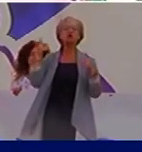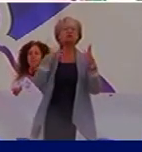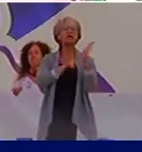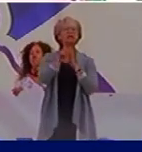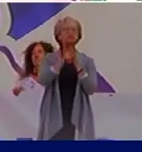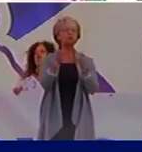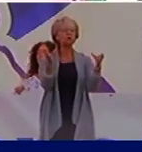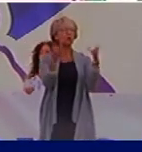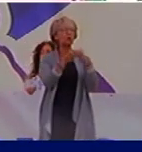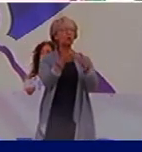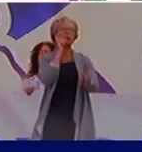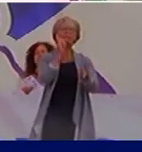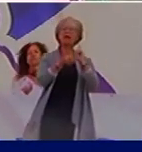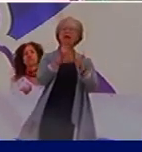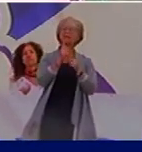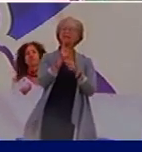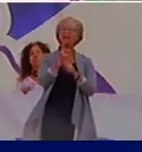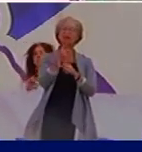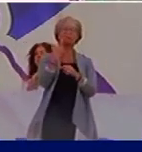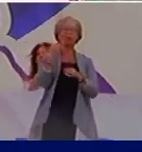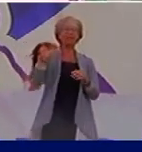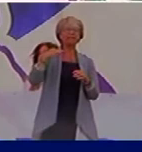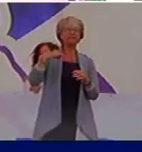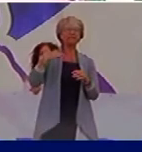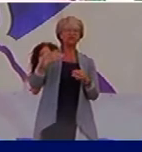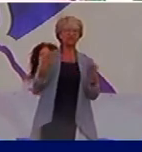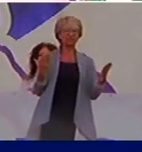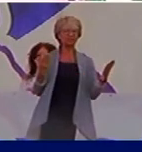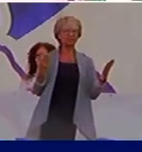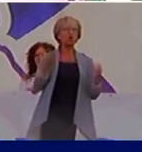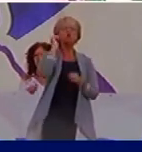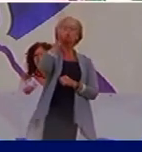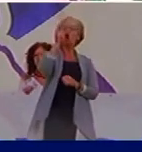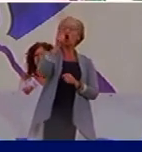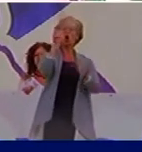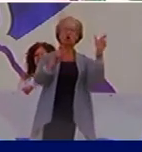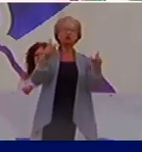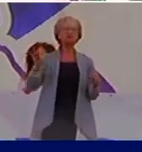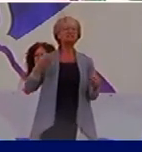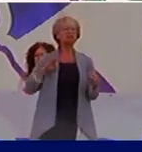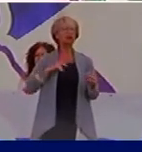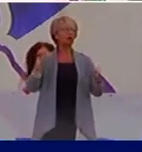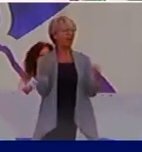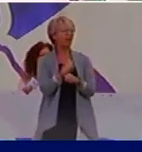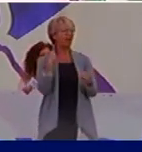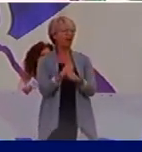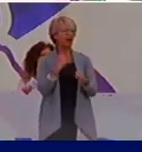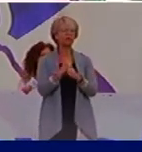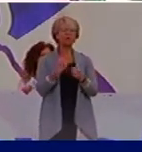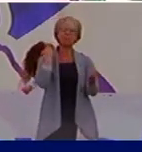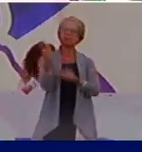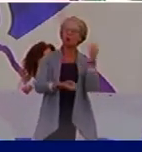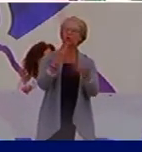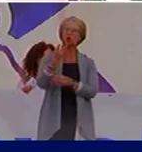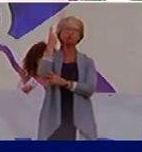il gruppo parlamentare al Senato più efficiente. 12 senatori hanno lavorato e hanno prodotto di